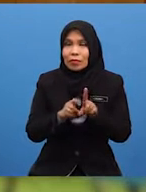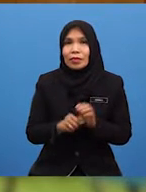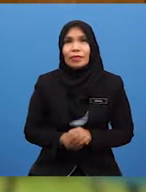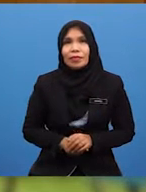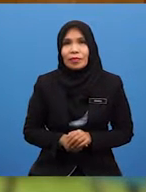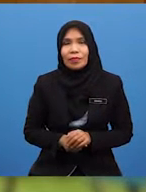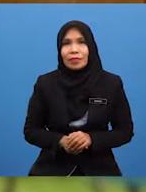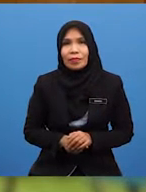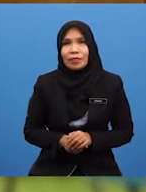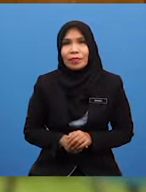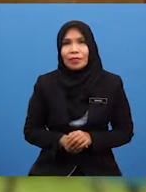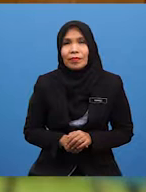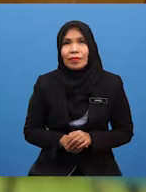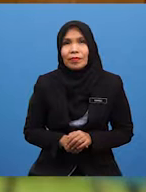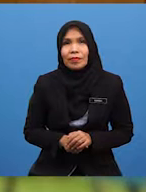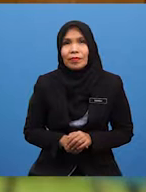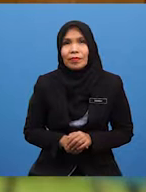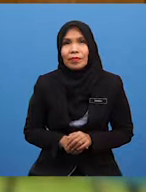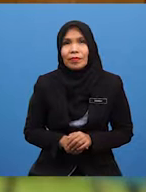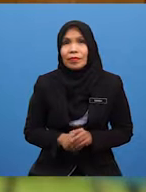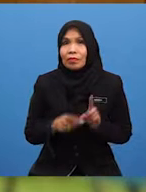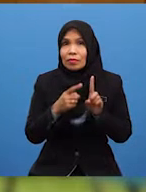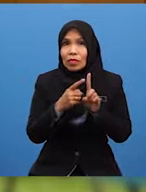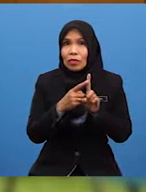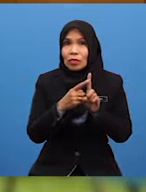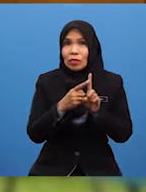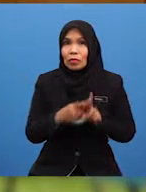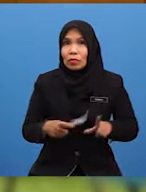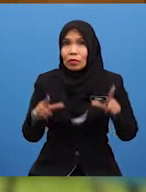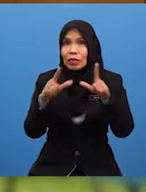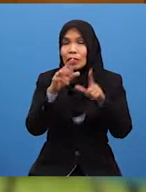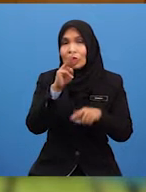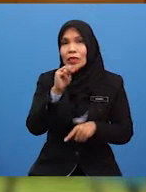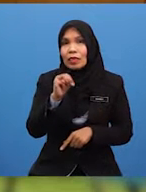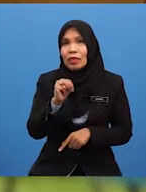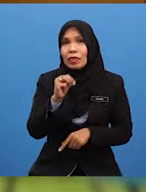pertama ialah majlis.